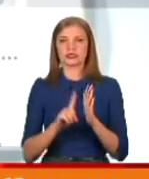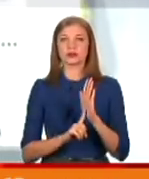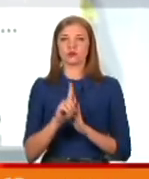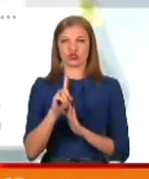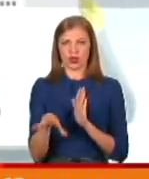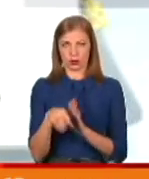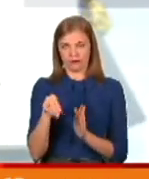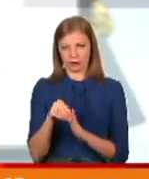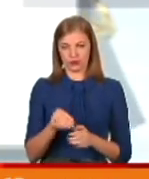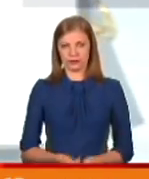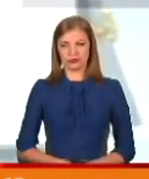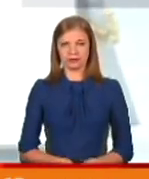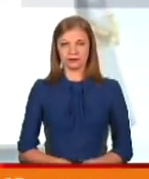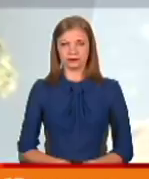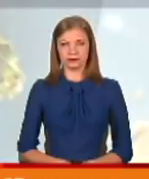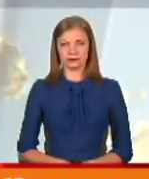початком виборів.